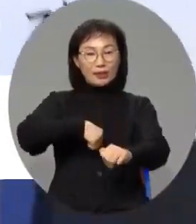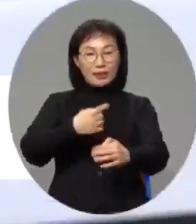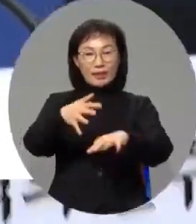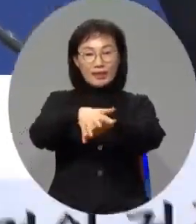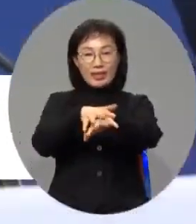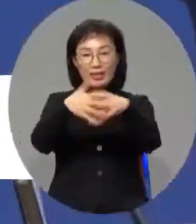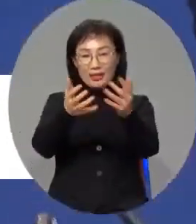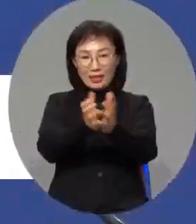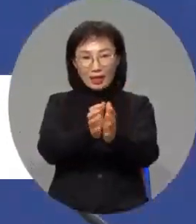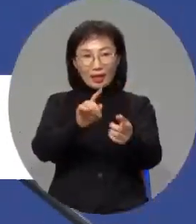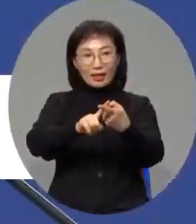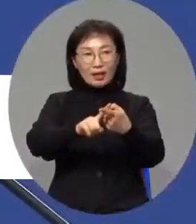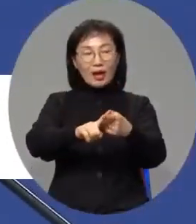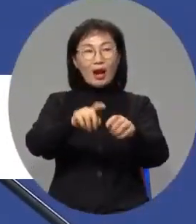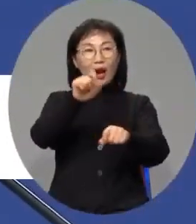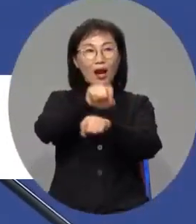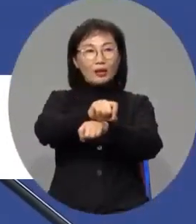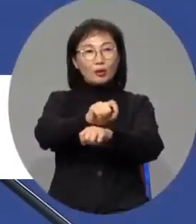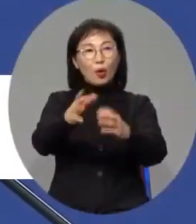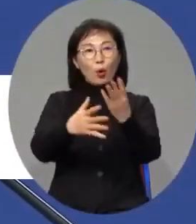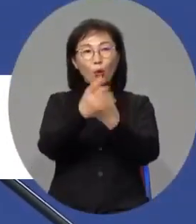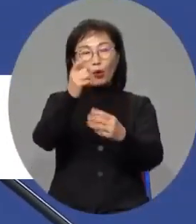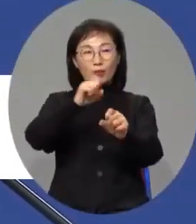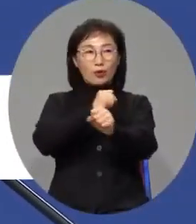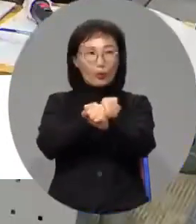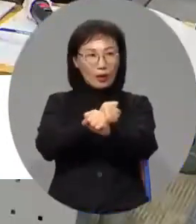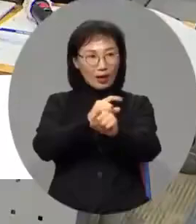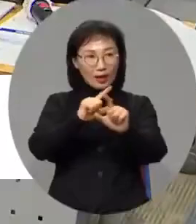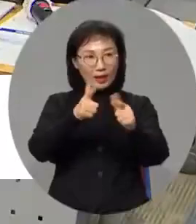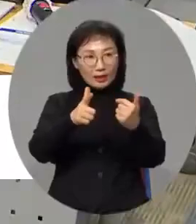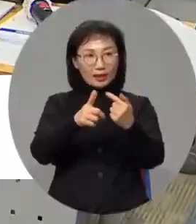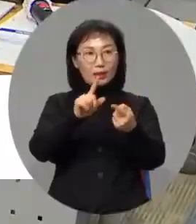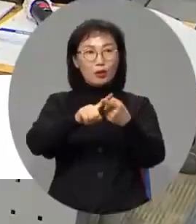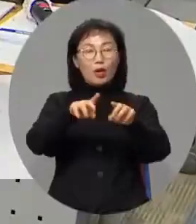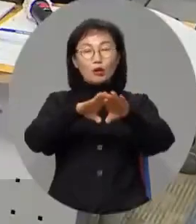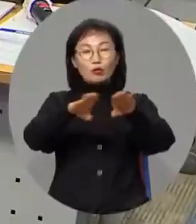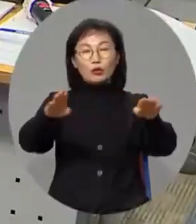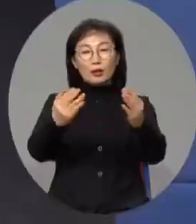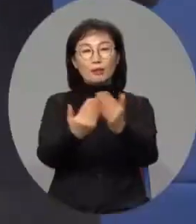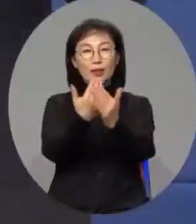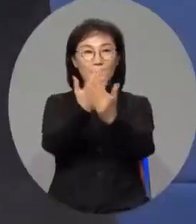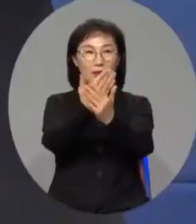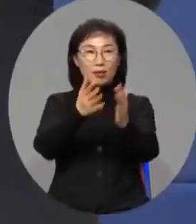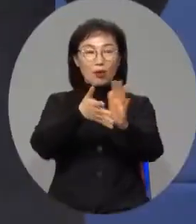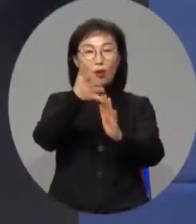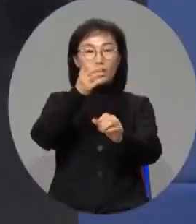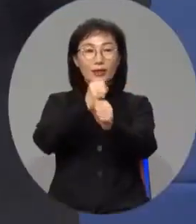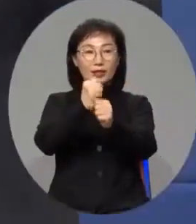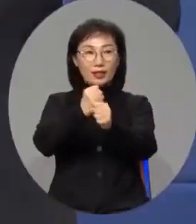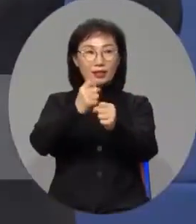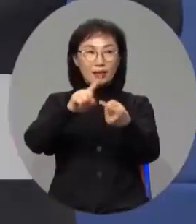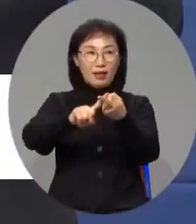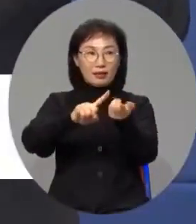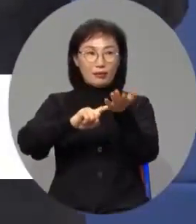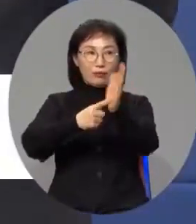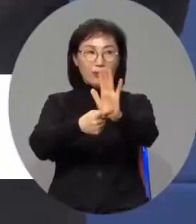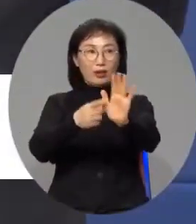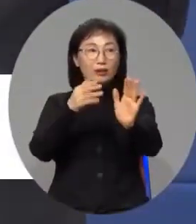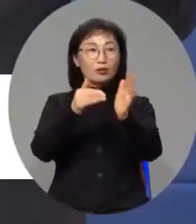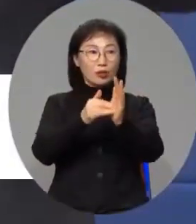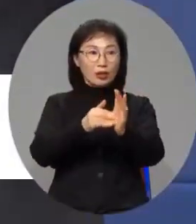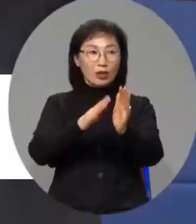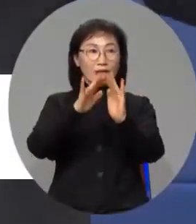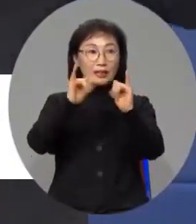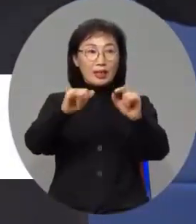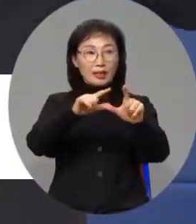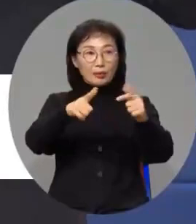행정통합도 아닌 균형발전 광역시 지정을 대안으로 제시하고 있습니다. 인구로 또 면적 규모로는 광역시